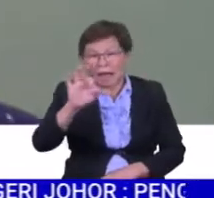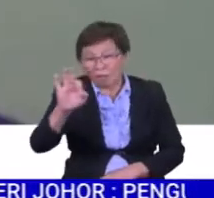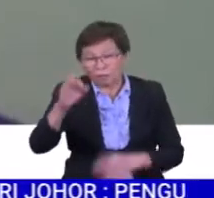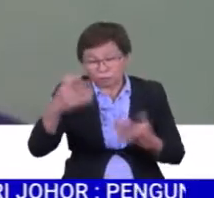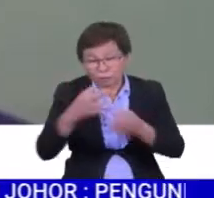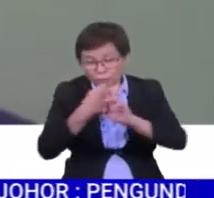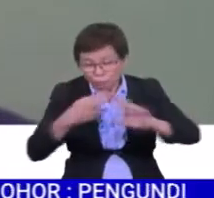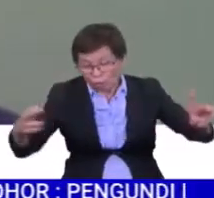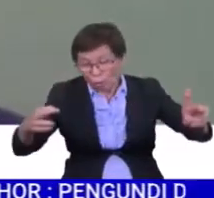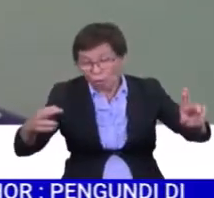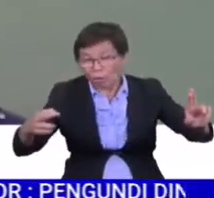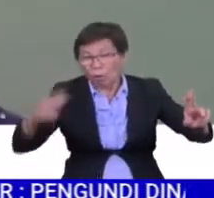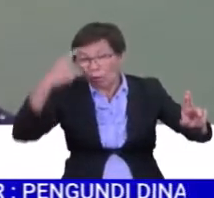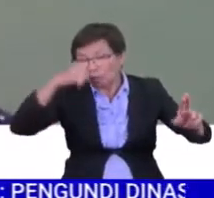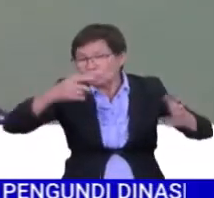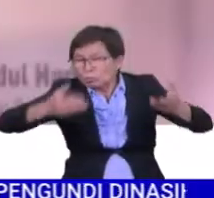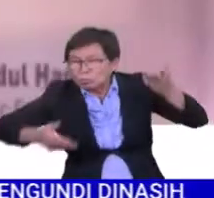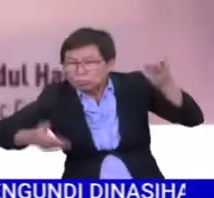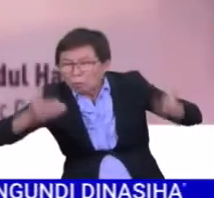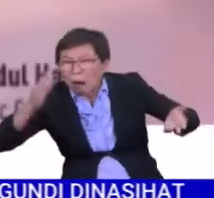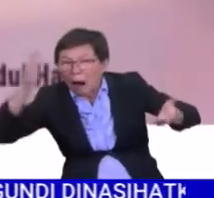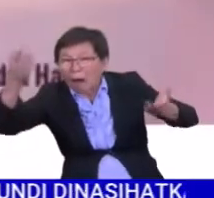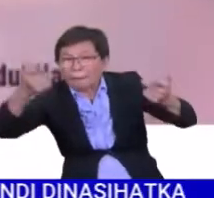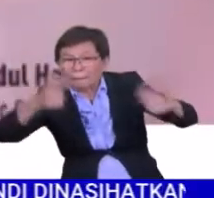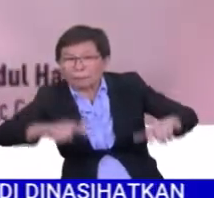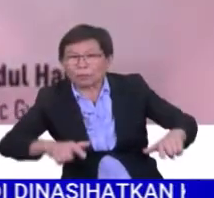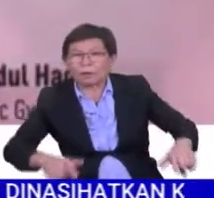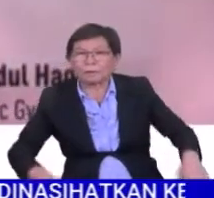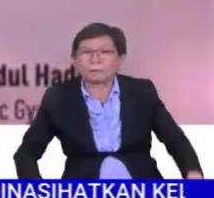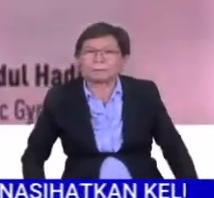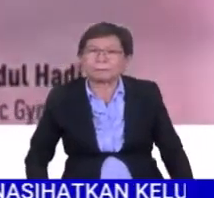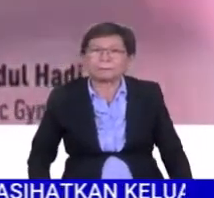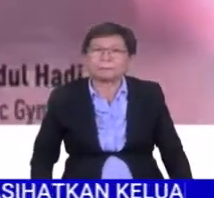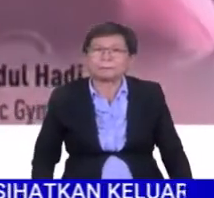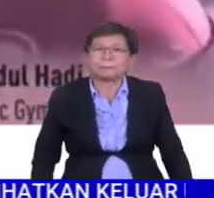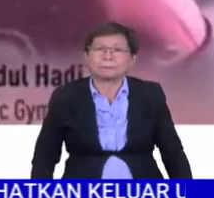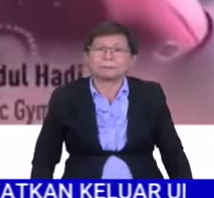persediaan untuk sebarang kemungkinan yang akan berlaku.